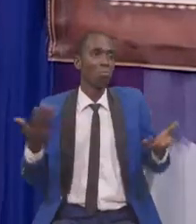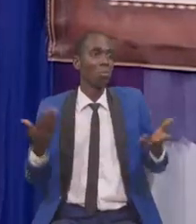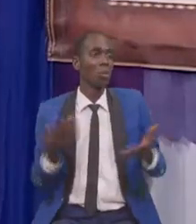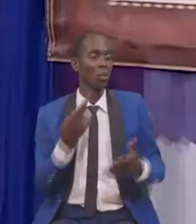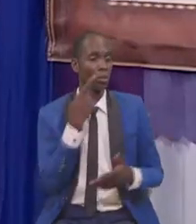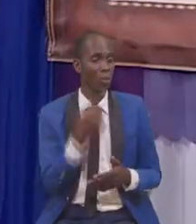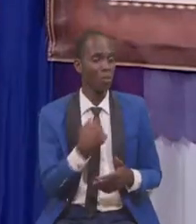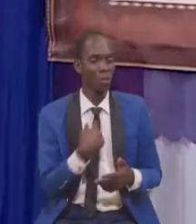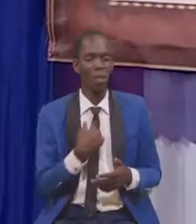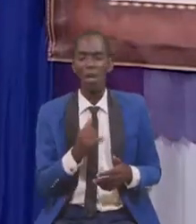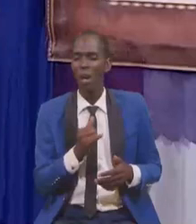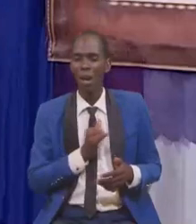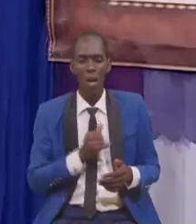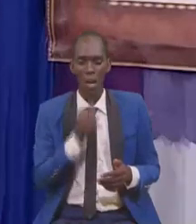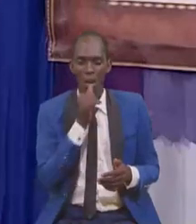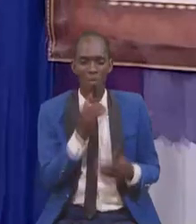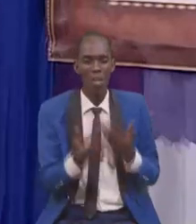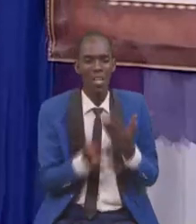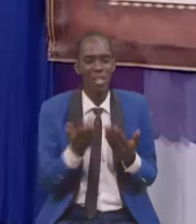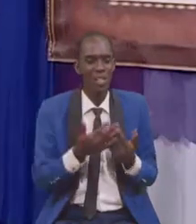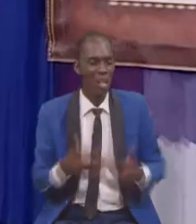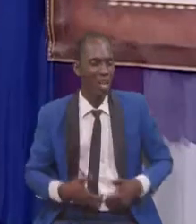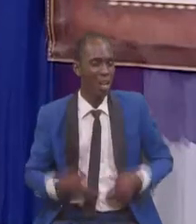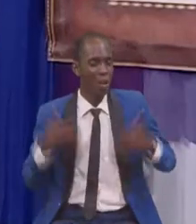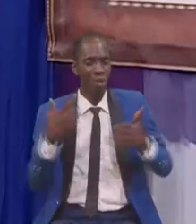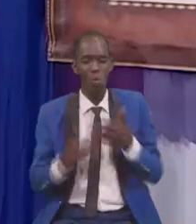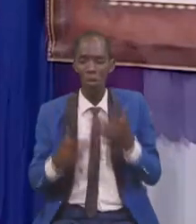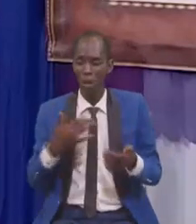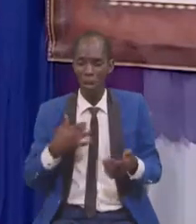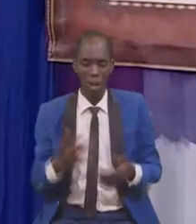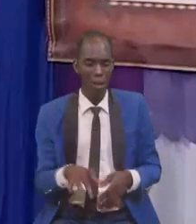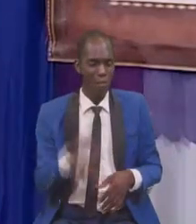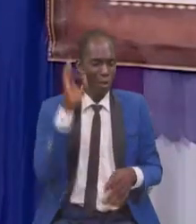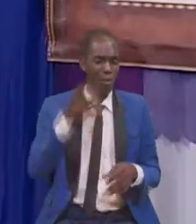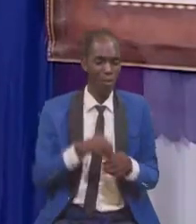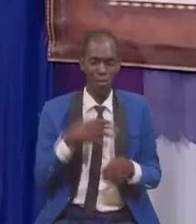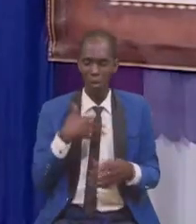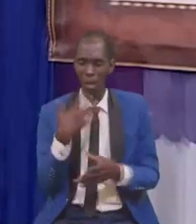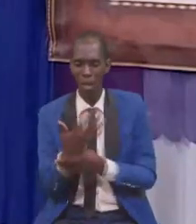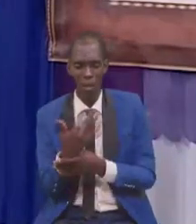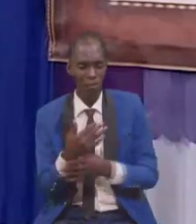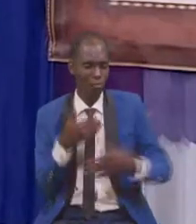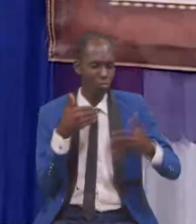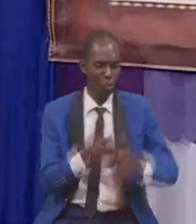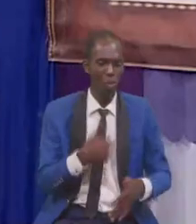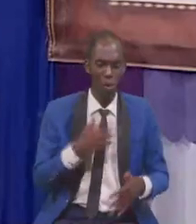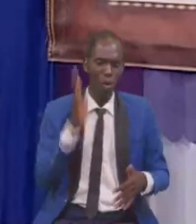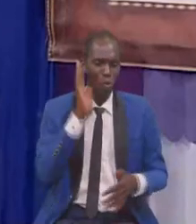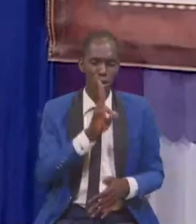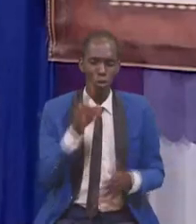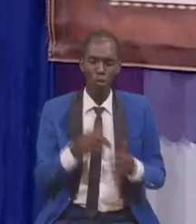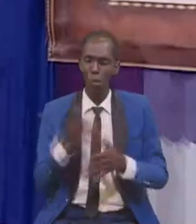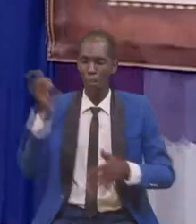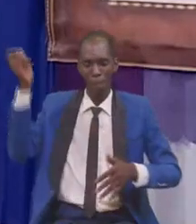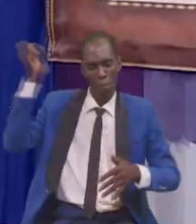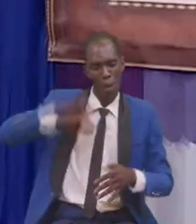mérite tout ce que je prends. Comme ça, je l'utilise, je frappe la femme, je frappe mes enfants. Et puis je ne sais pas,